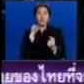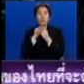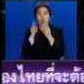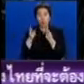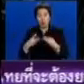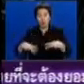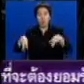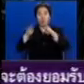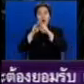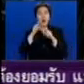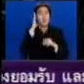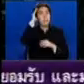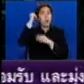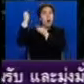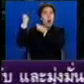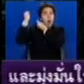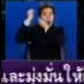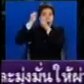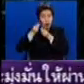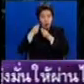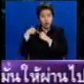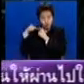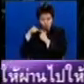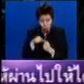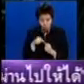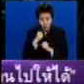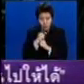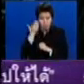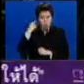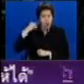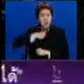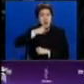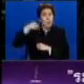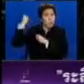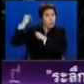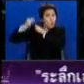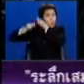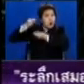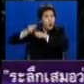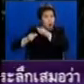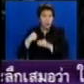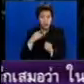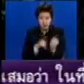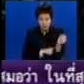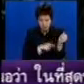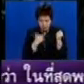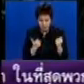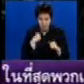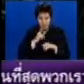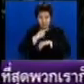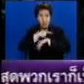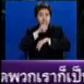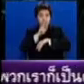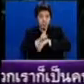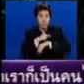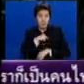พระราชวังต่อจากบิดาซึ่งได้ปฏิบัติหน้าที่นี้สืบต่อกันมาตั้งแต่รุ่นทวดในสมัยรัชกาลที่6และยังเป็นประธานคณะพราหมณ์ทำหน้า